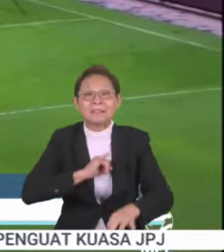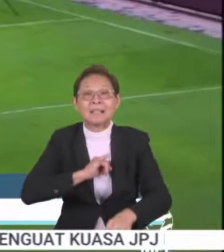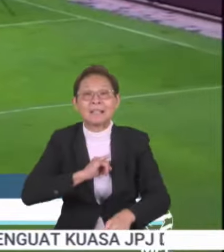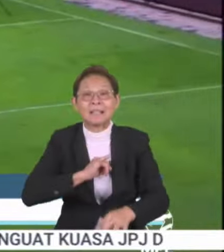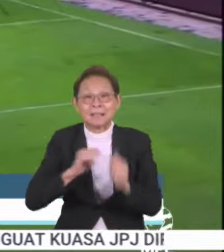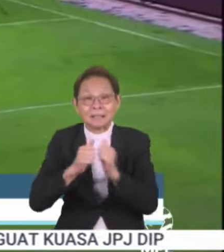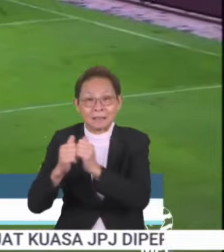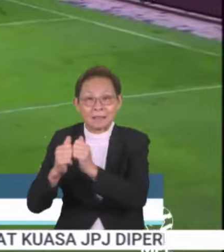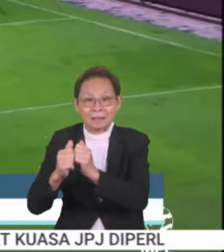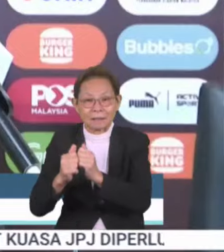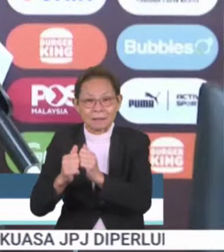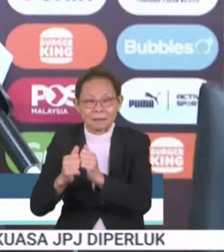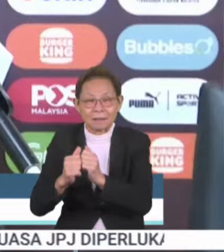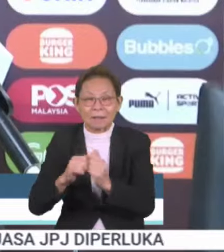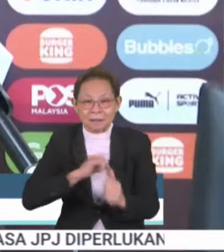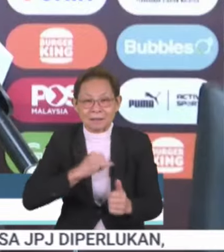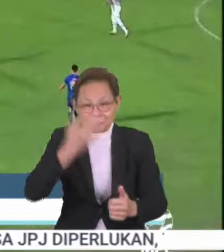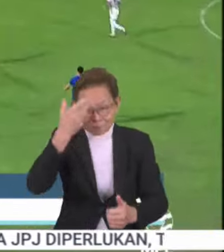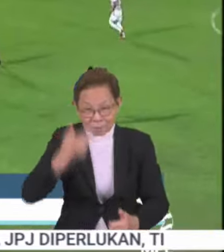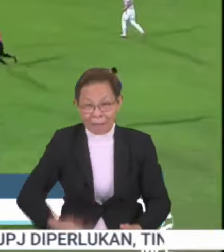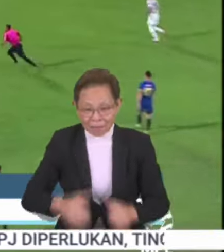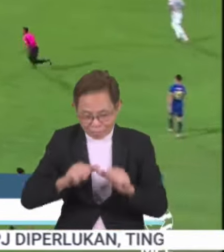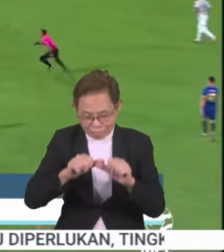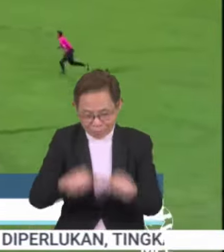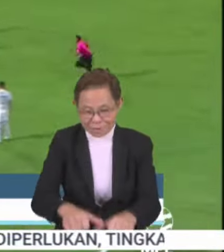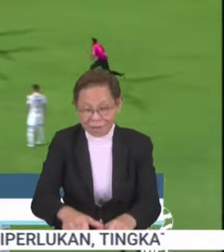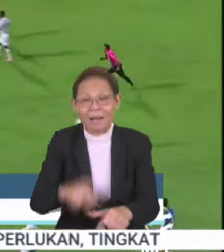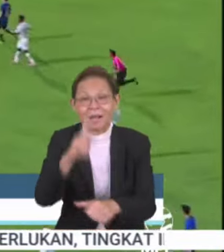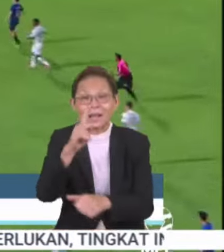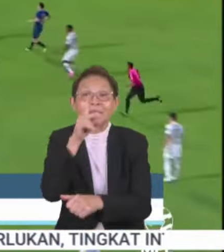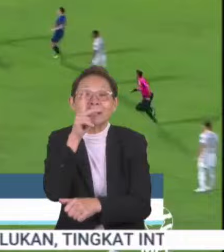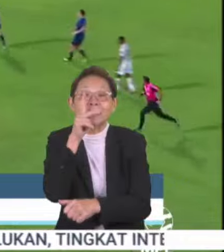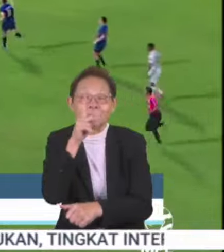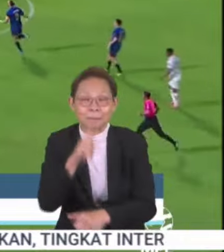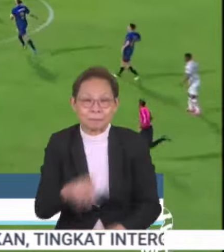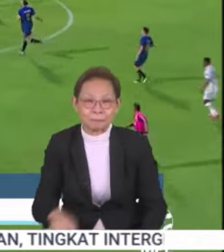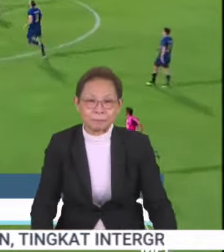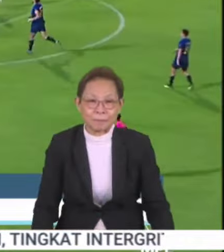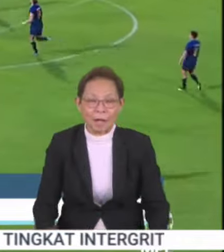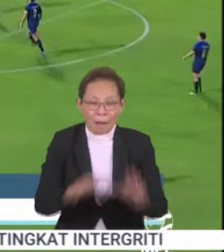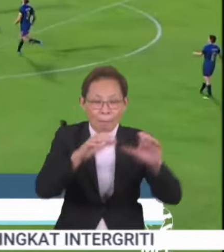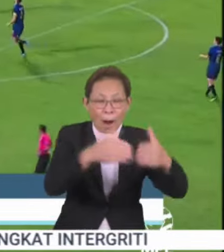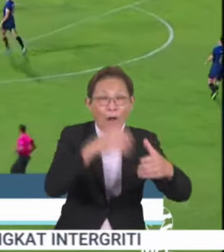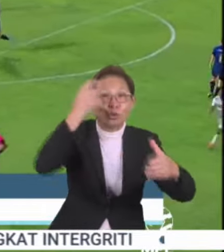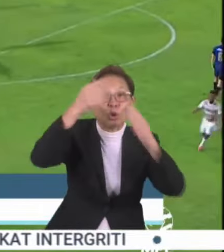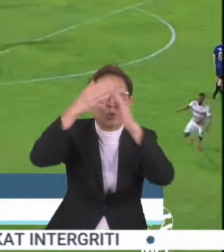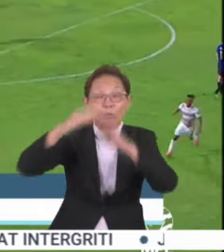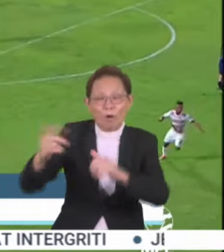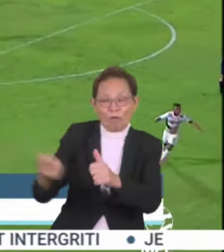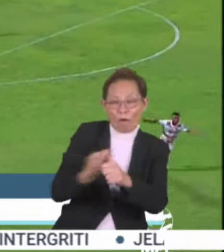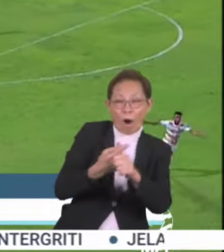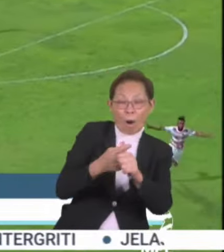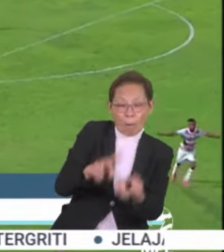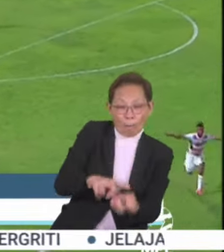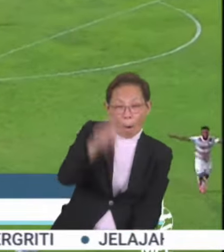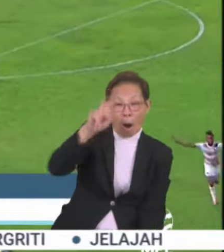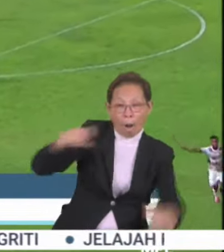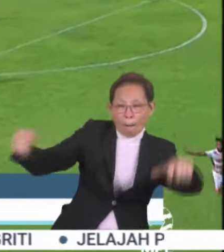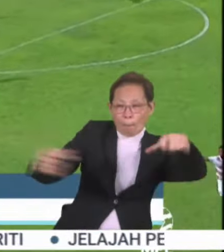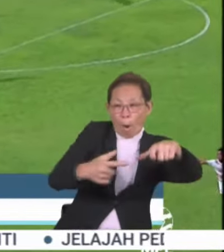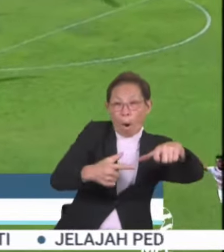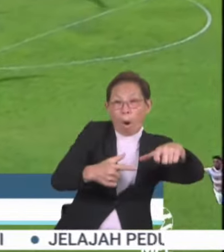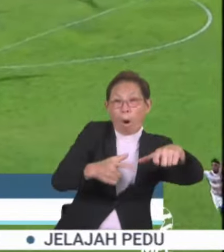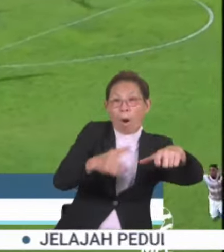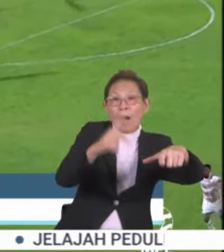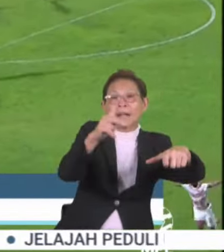saya dengan pemain-pemain saya tu. Sekarang ni saya masih di Kedah. Pasukan tuan rumah terlebih dahulu dikejutkan dengan gol